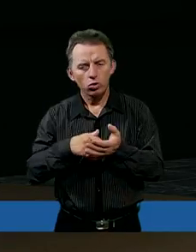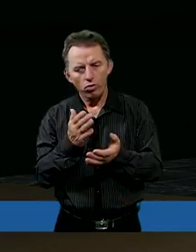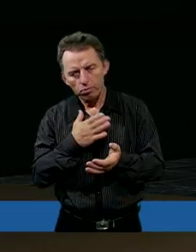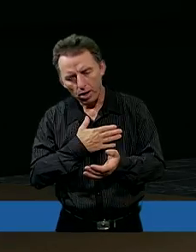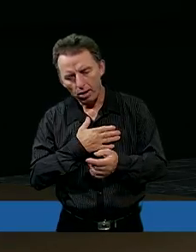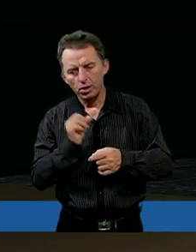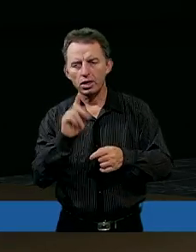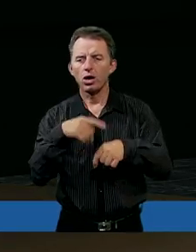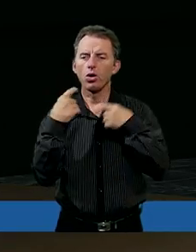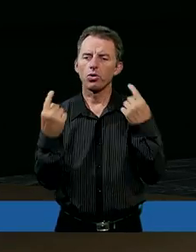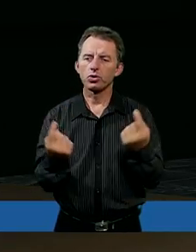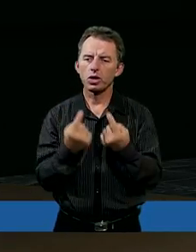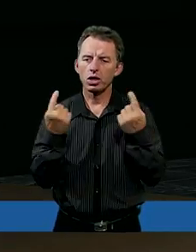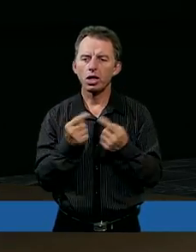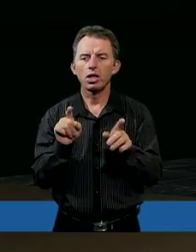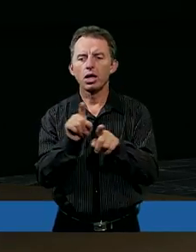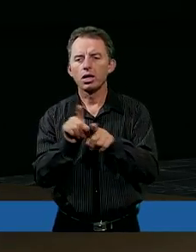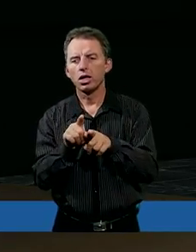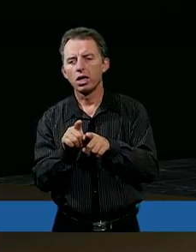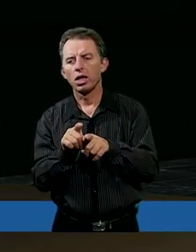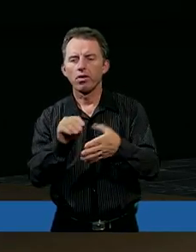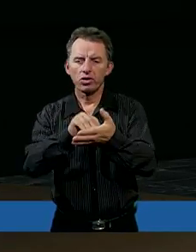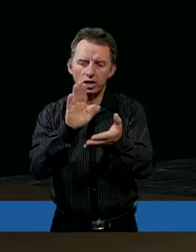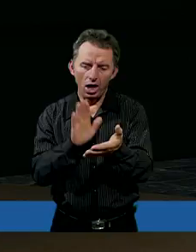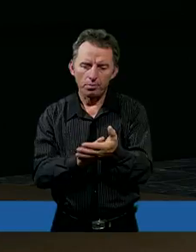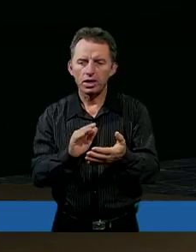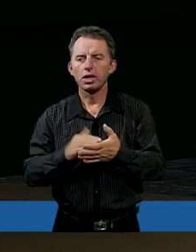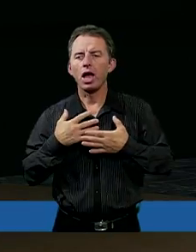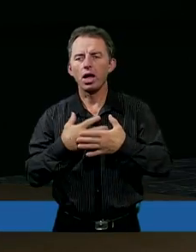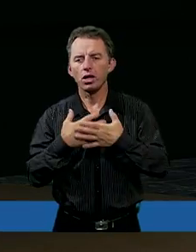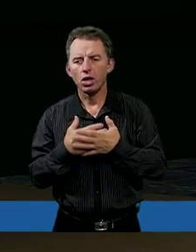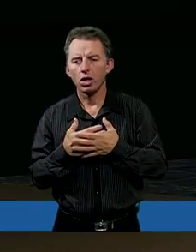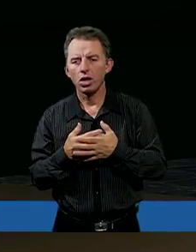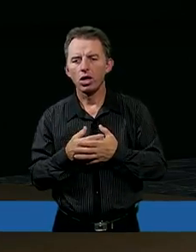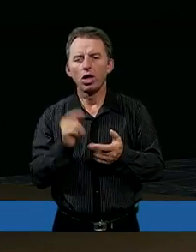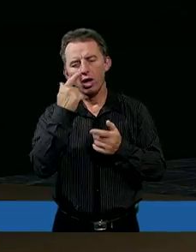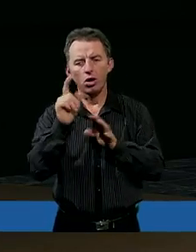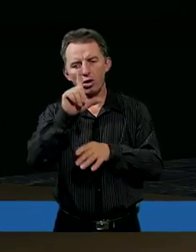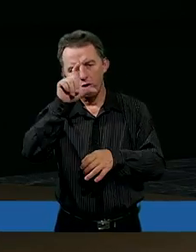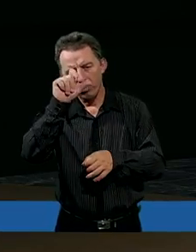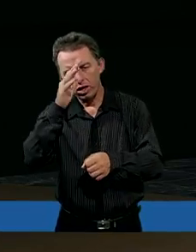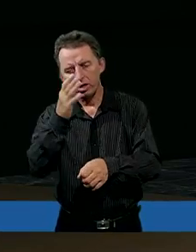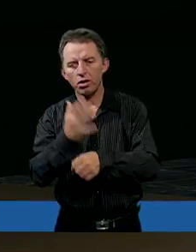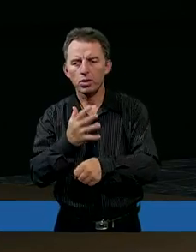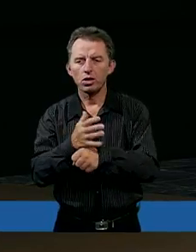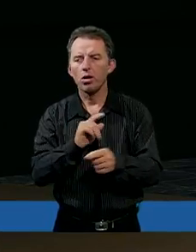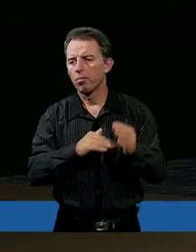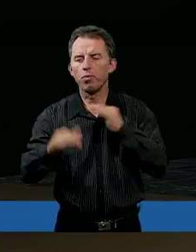taką sytuację, tak jak z potopem, mamy zapis natchniony, mamy około 250 podań o